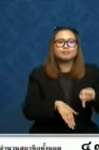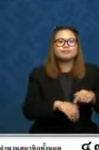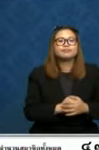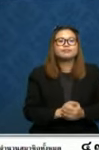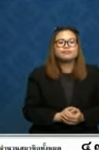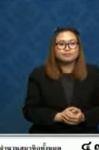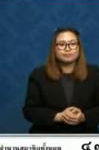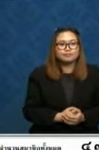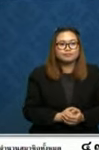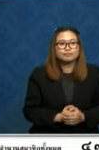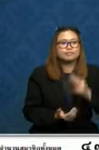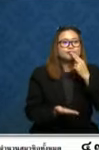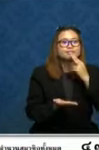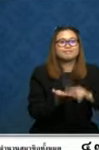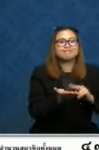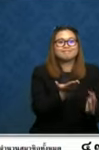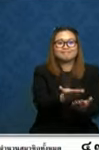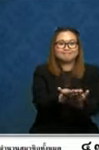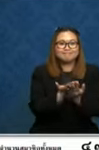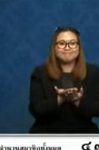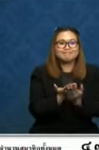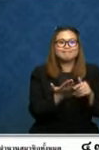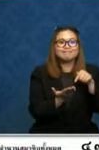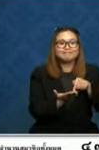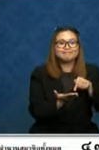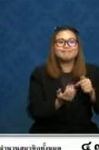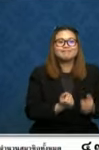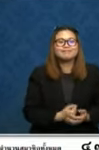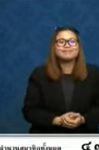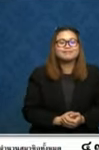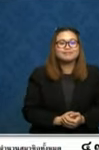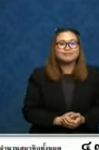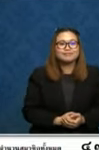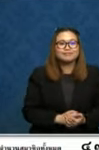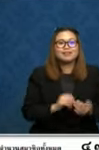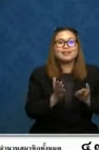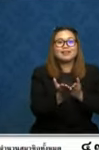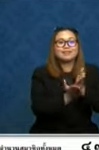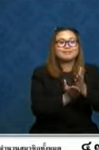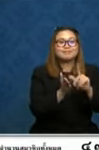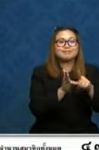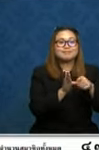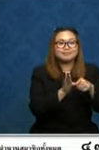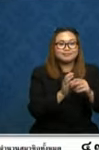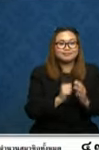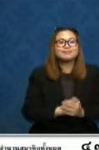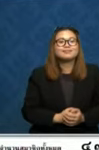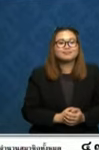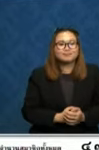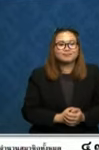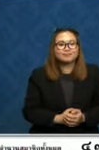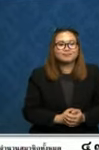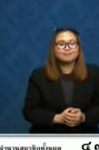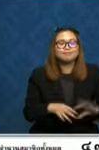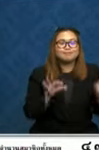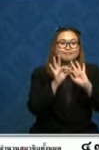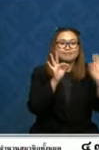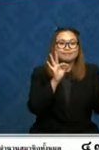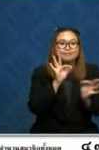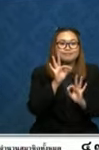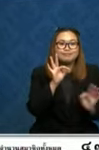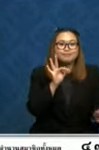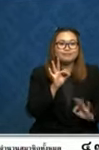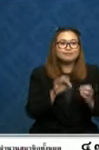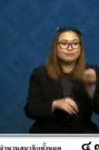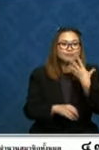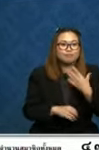สือส่งกลับมาเมื่อ 2-3 สัปดาห์ที่แล้วครับจากสำนักเลขานะครับว่าได้รับหนังสือจากแจ้งมาว่าท่าน